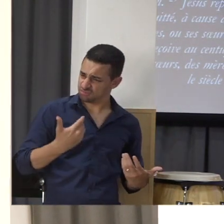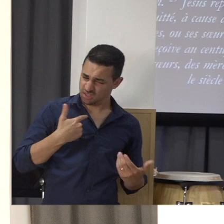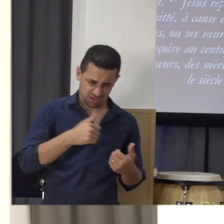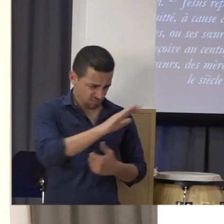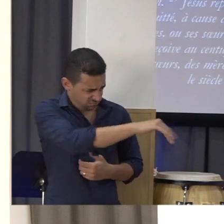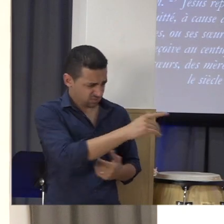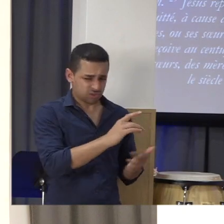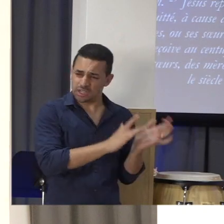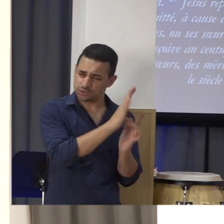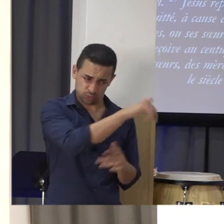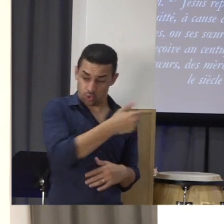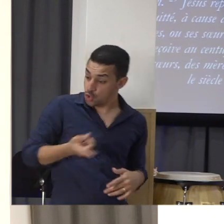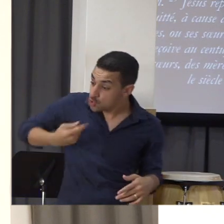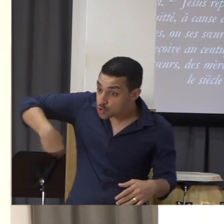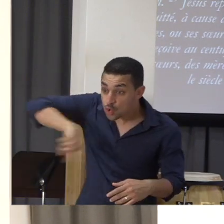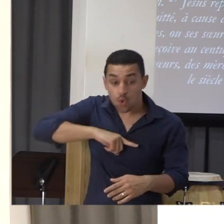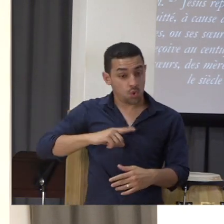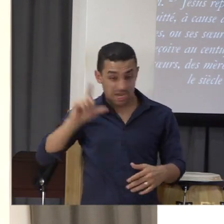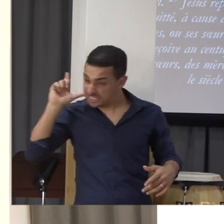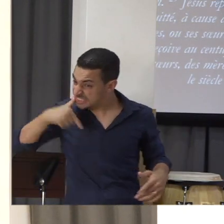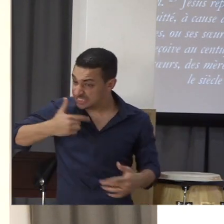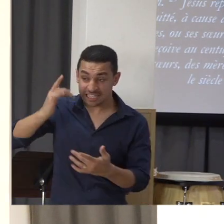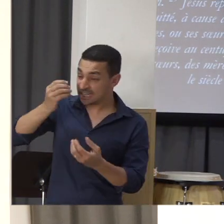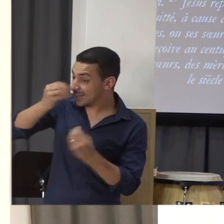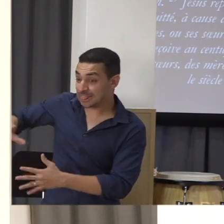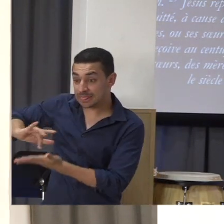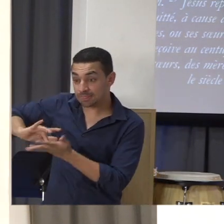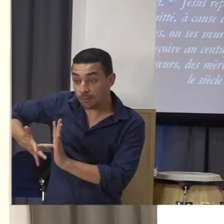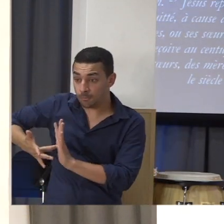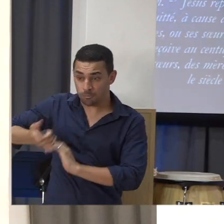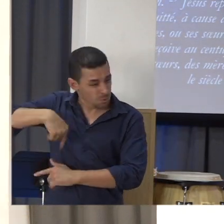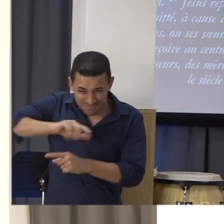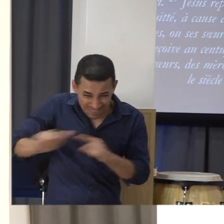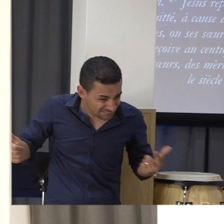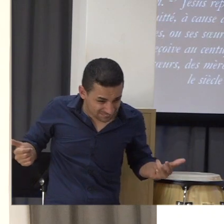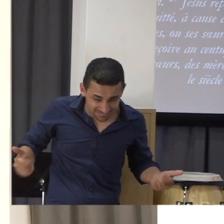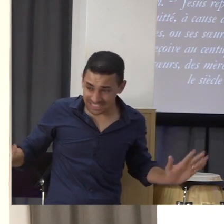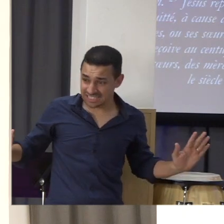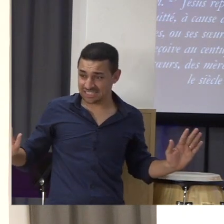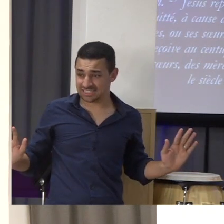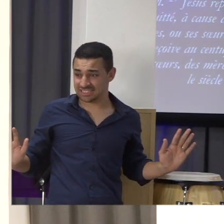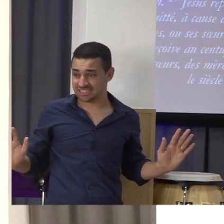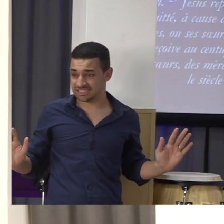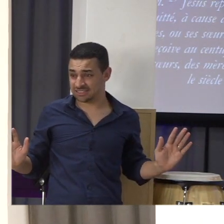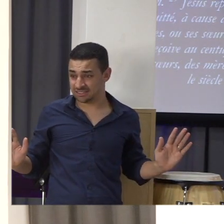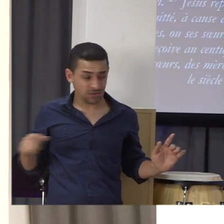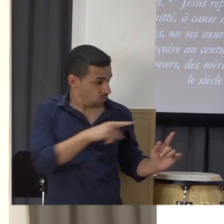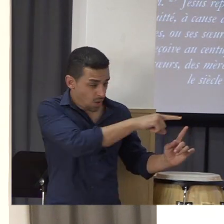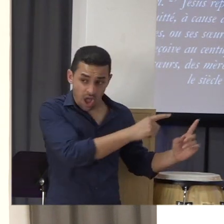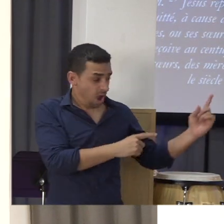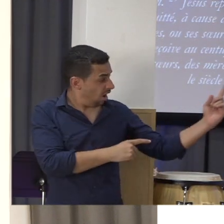Il dit, voici, nous avons tout quitté. Nous l'avons fait. Tu es